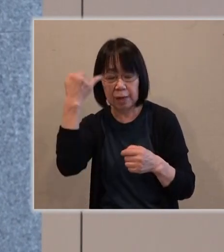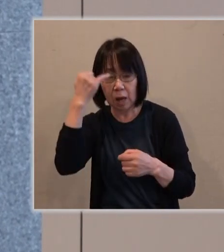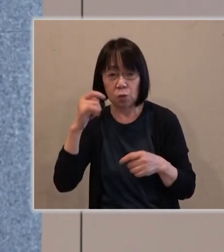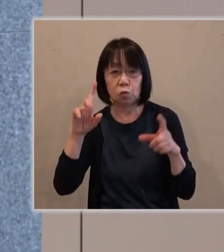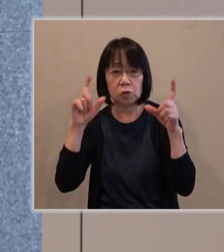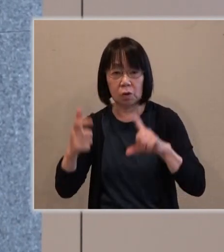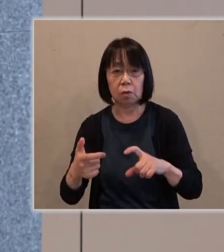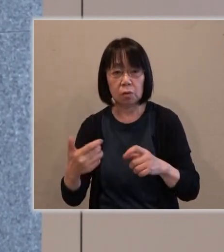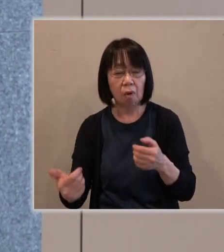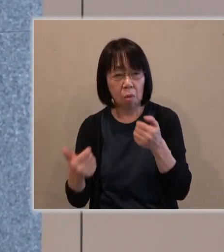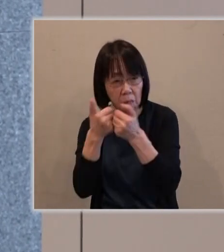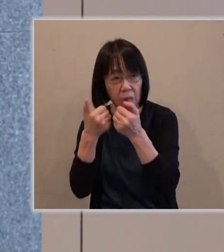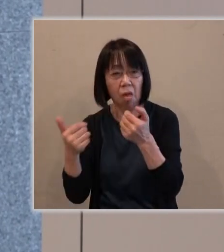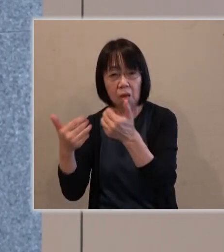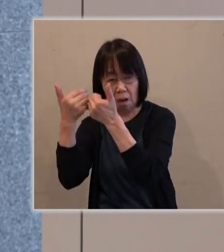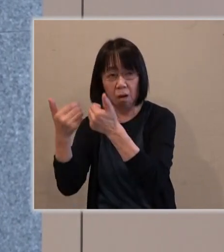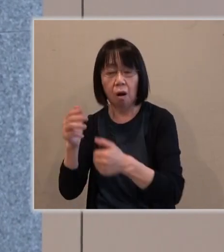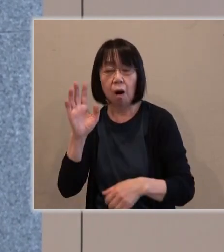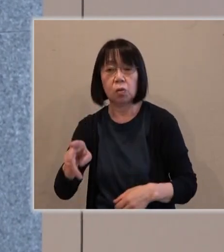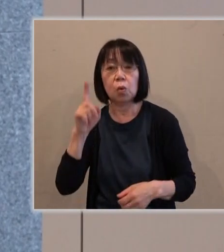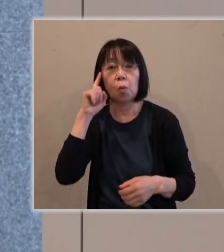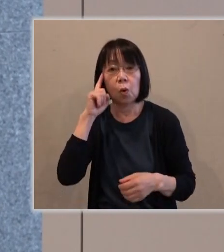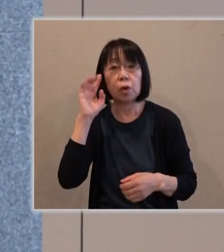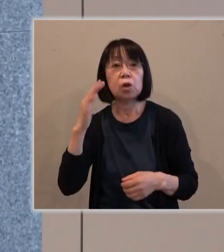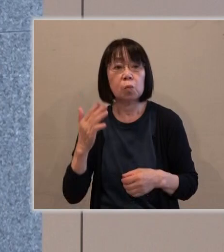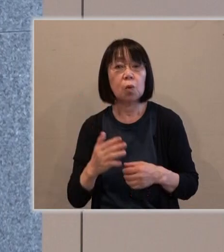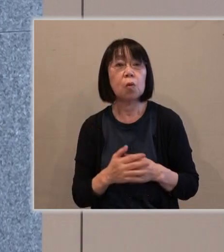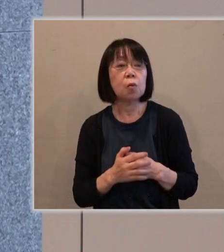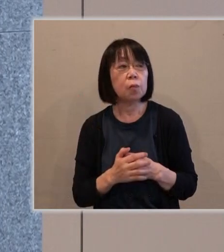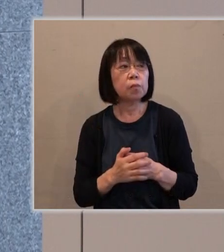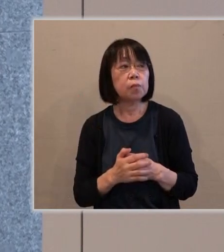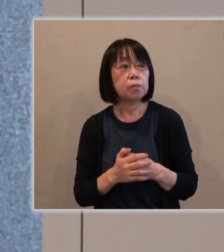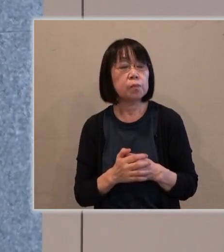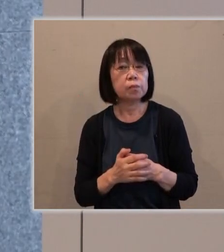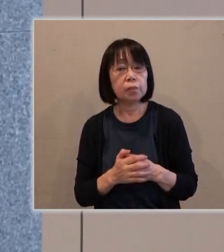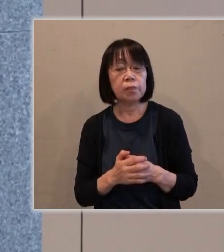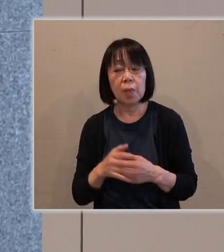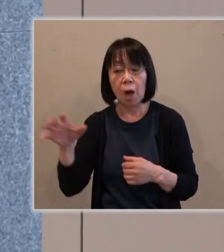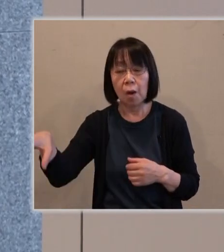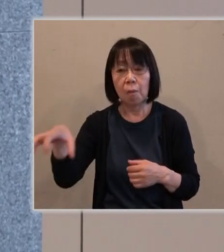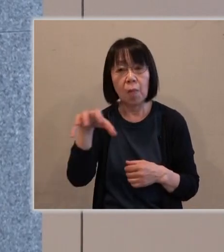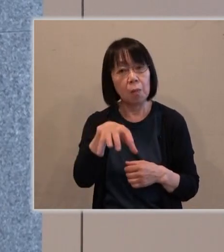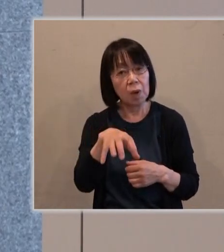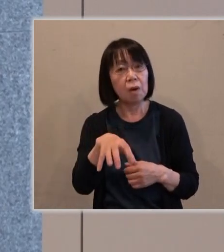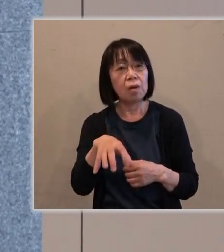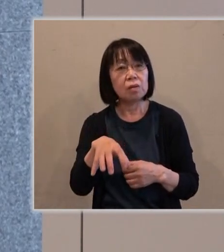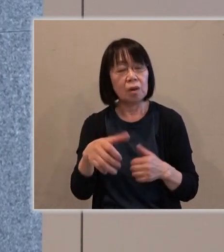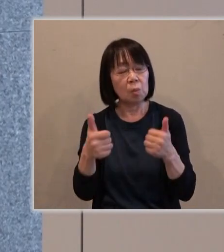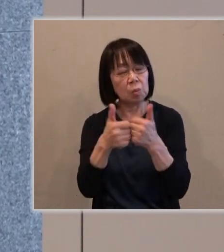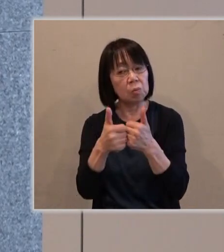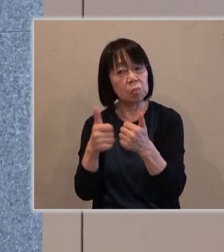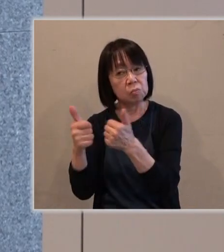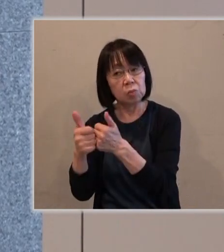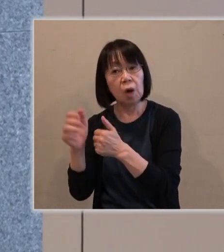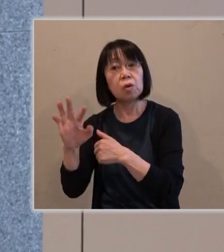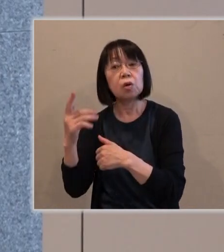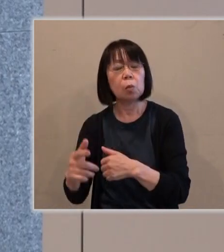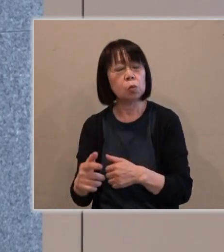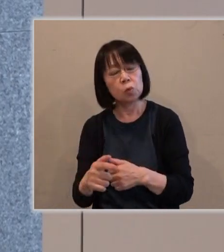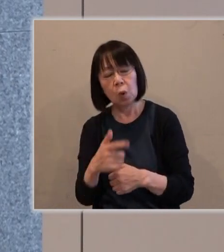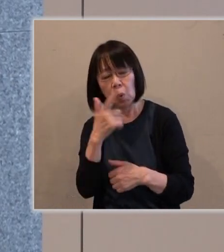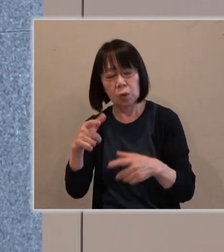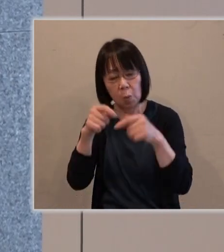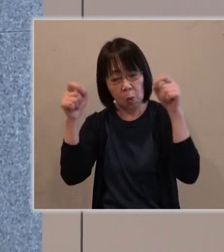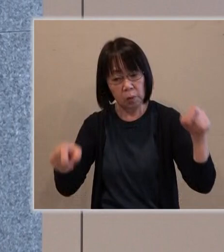りとかっていうのはもちろんあるとは思うんですが、私はそれは場面によるもののそんなに問題ではないと思ってい